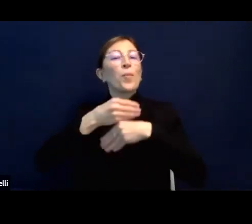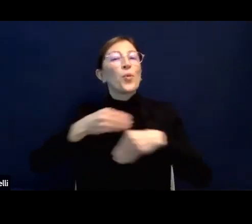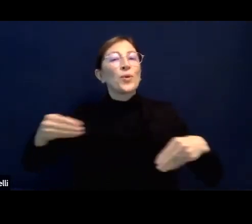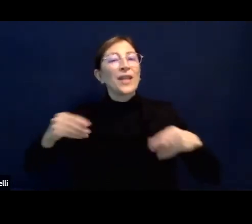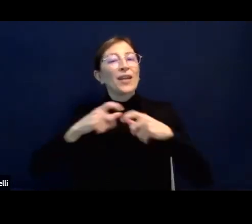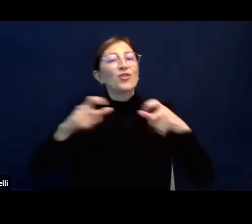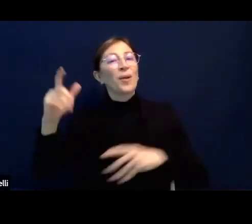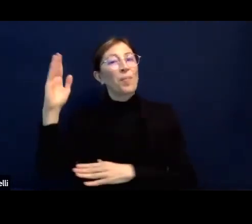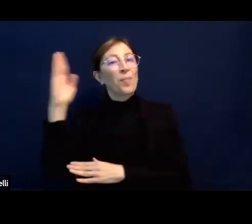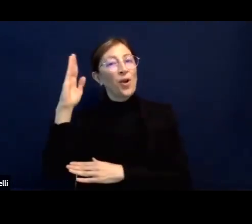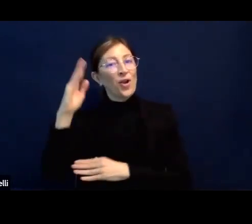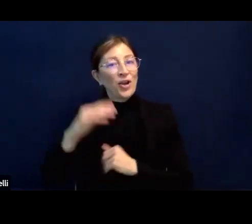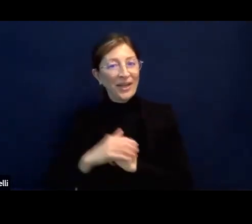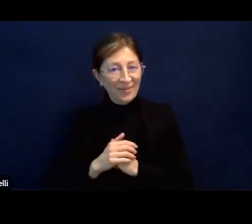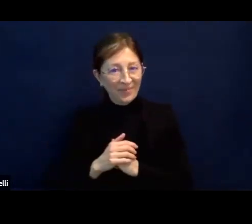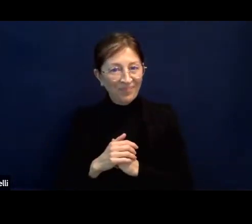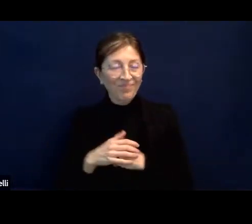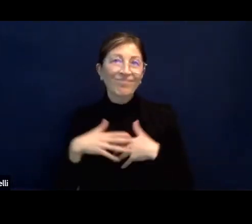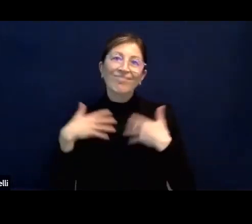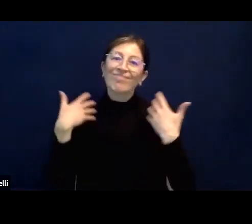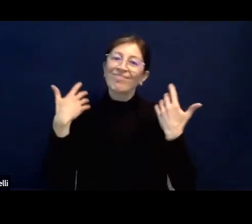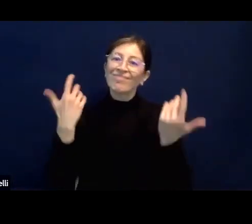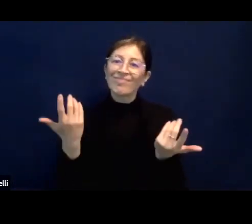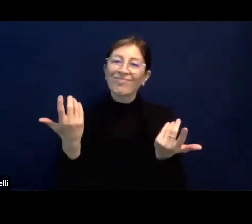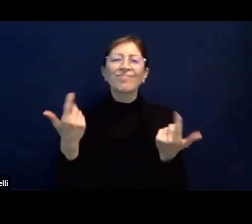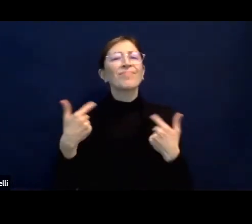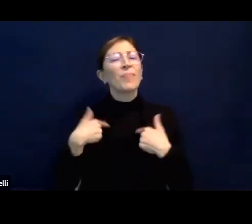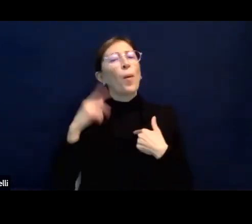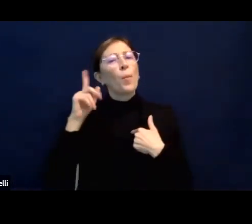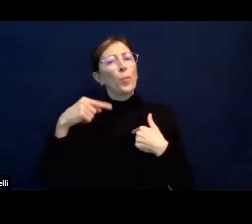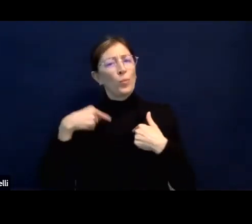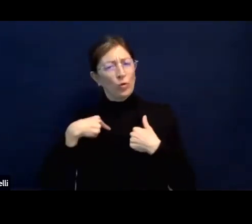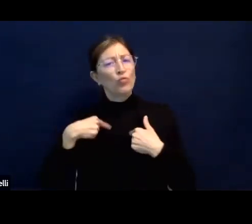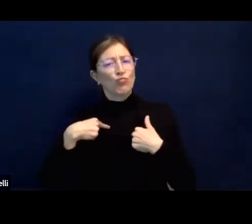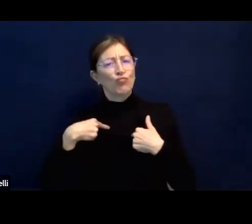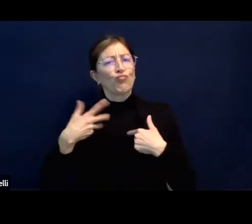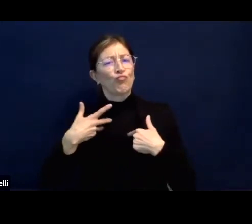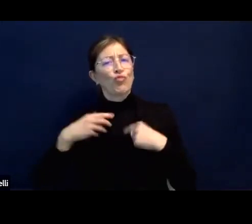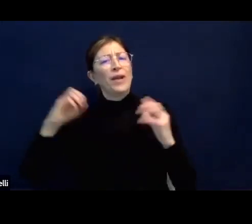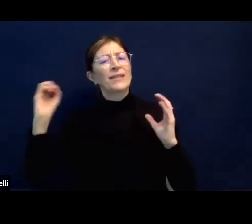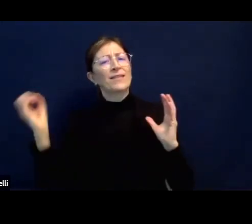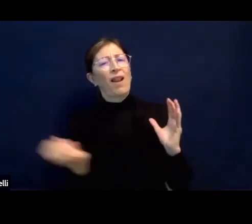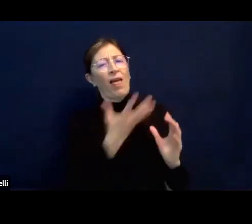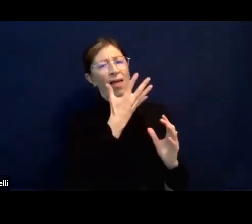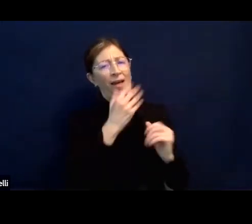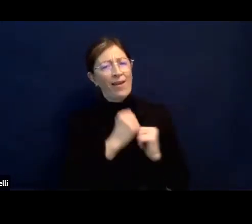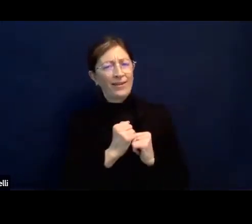Bologna. E io dunque ho preparato anch'io delle slide che adesso condivido.